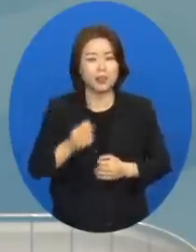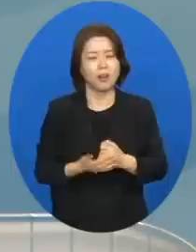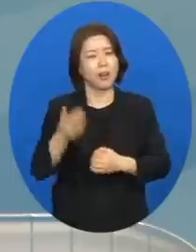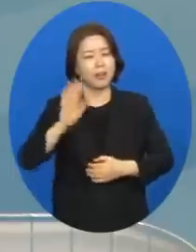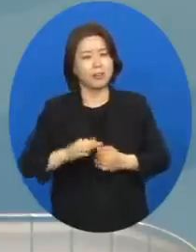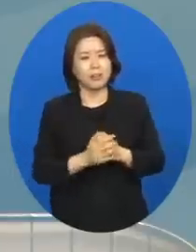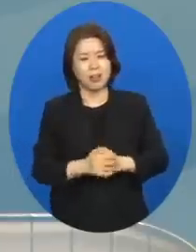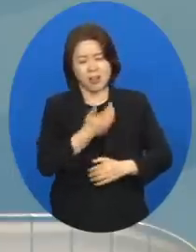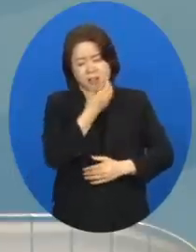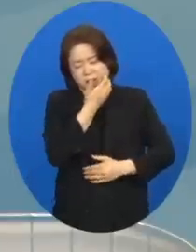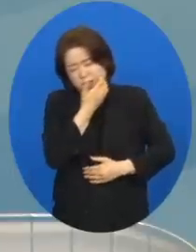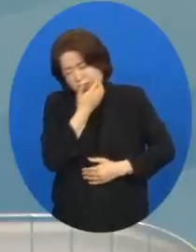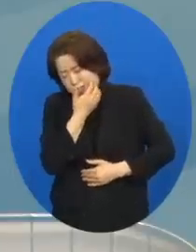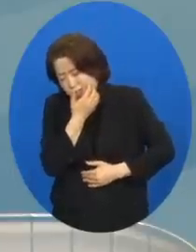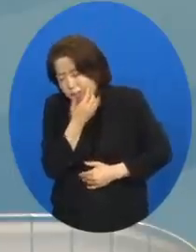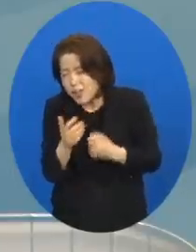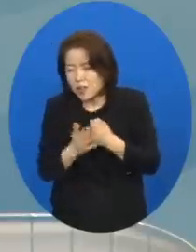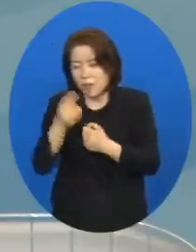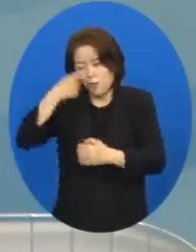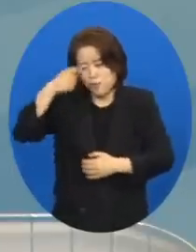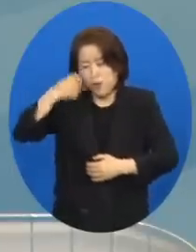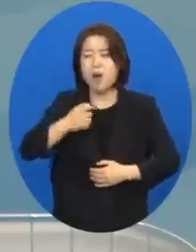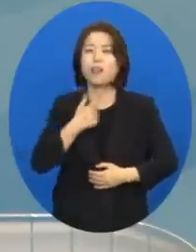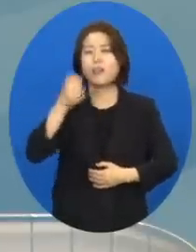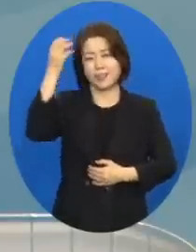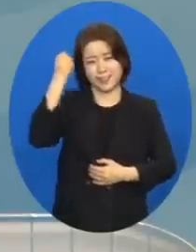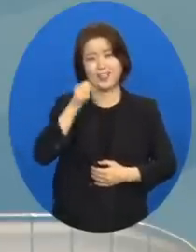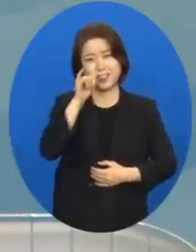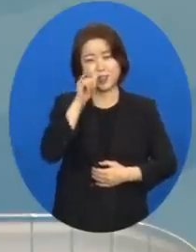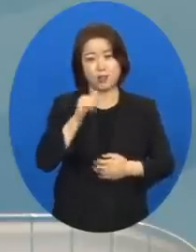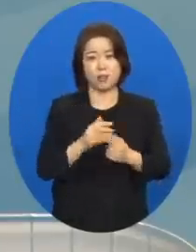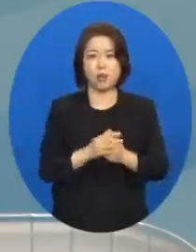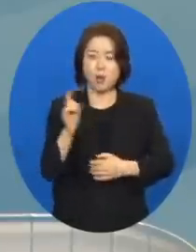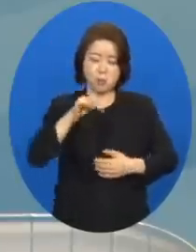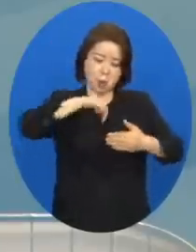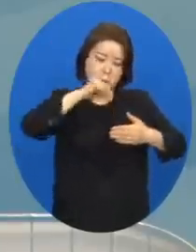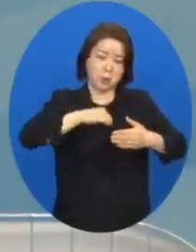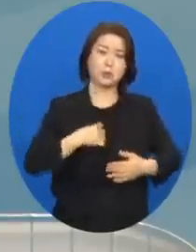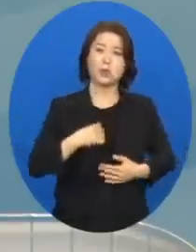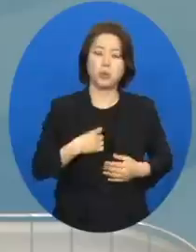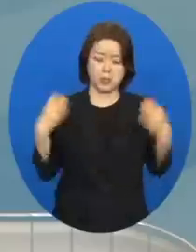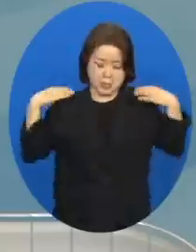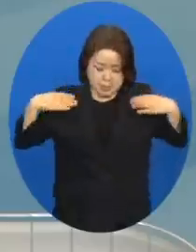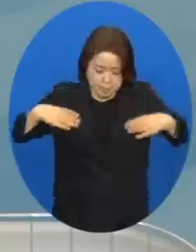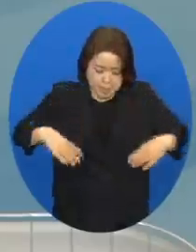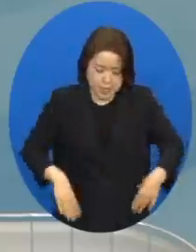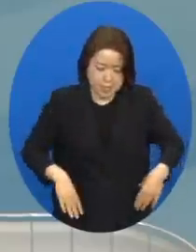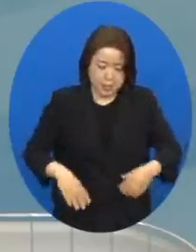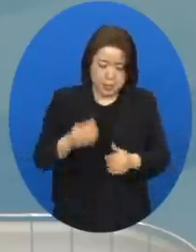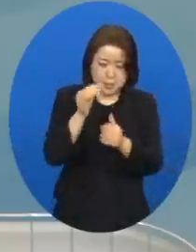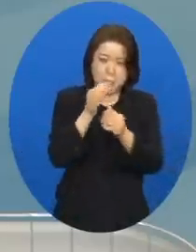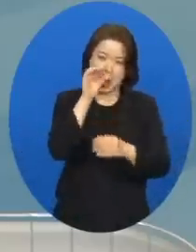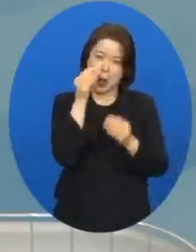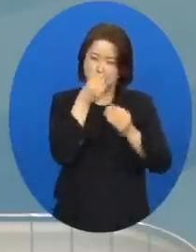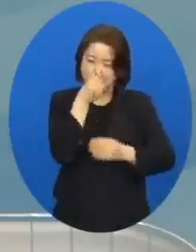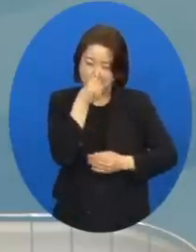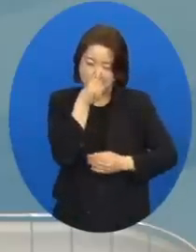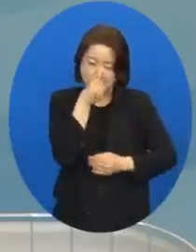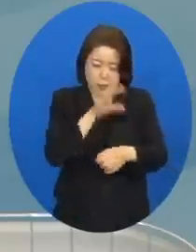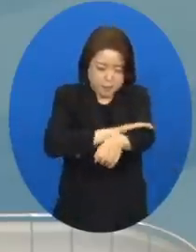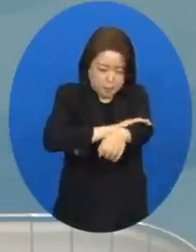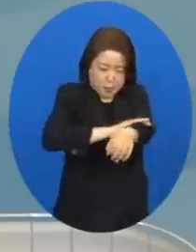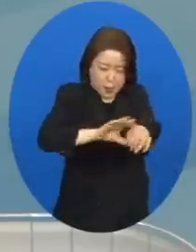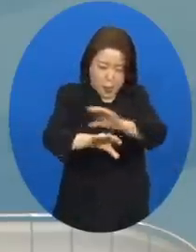창피해서 엄청 울었습니다. 꼭 내복 입고 사람들 앞에 나간 것처럼 하얀 타이즈를 다